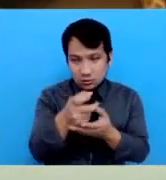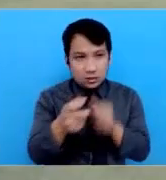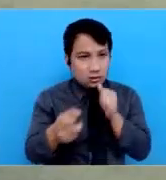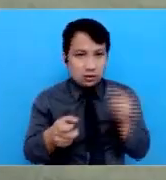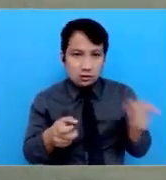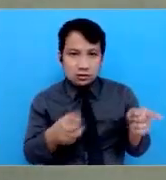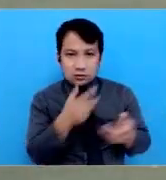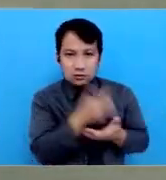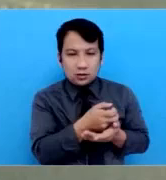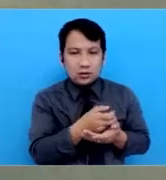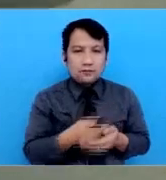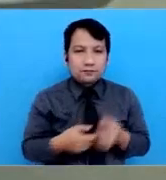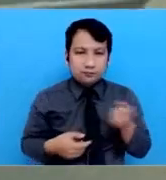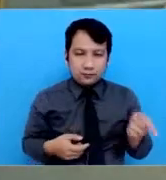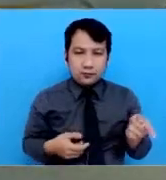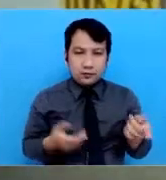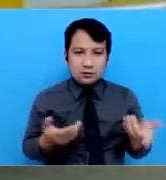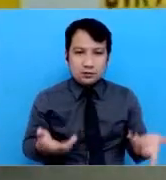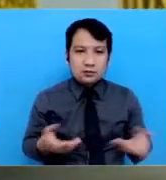non-vaccinated.